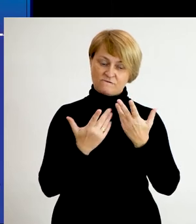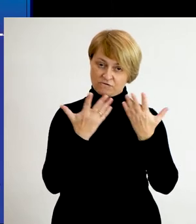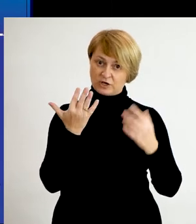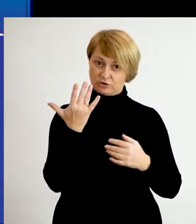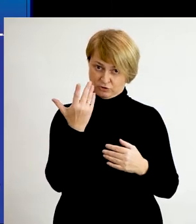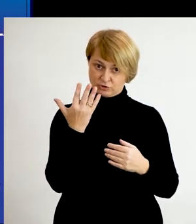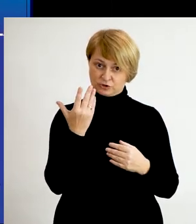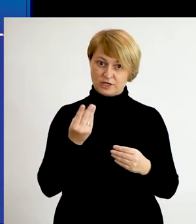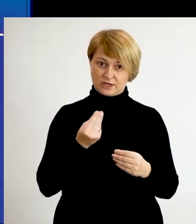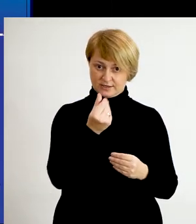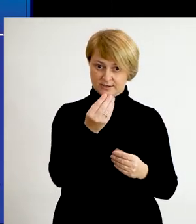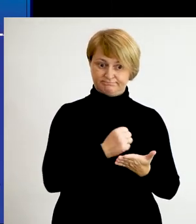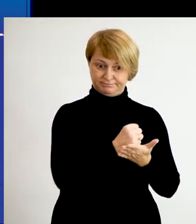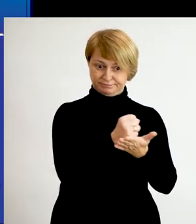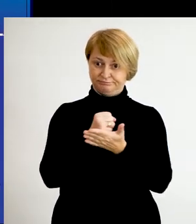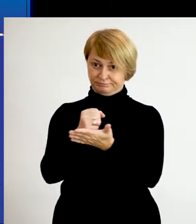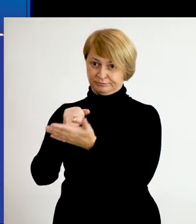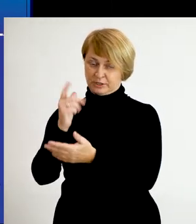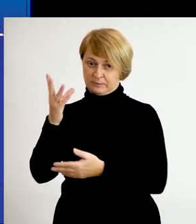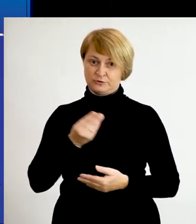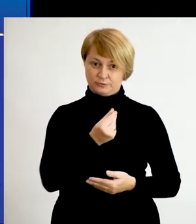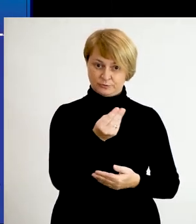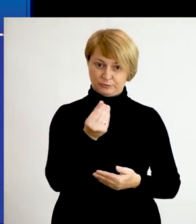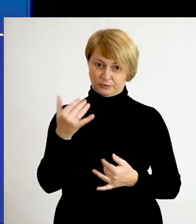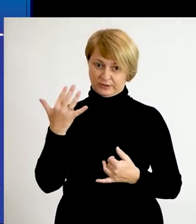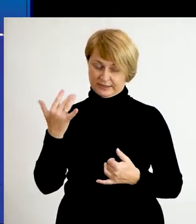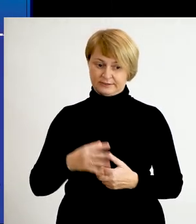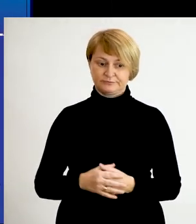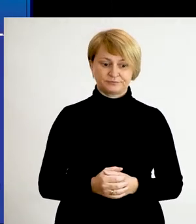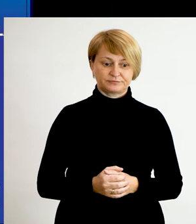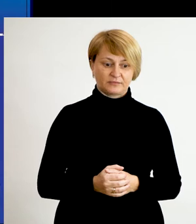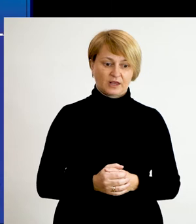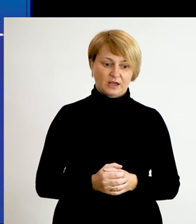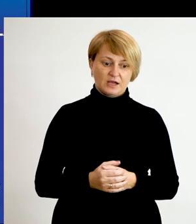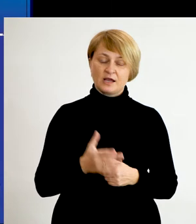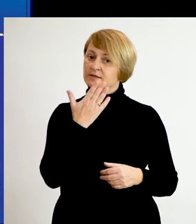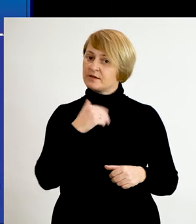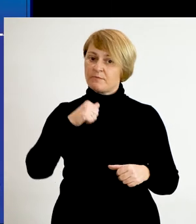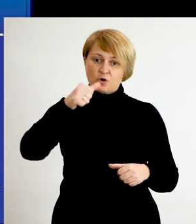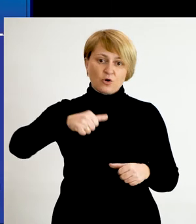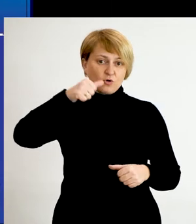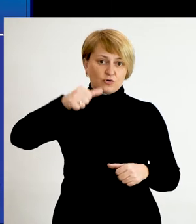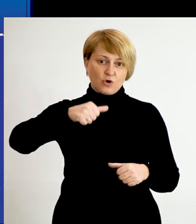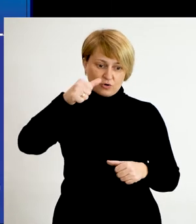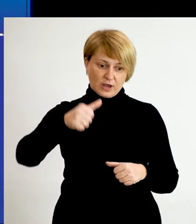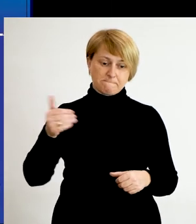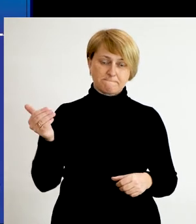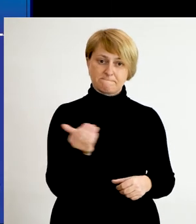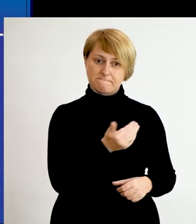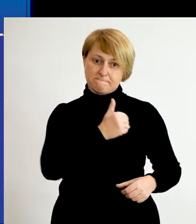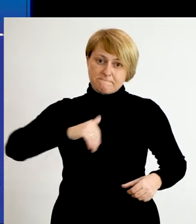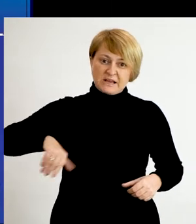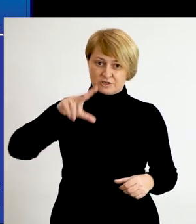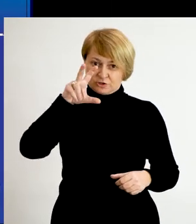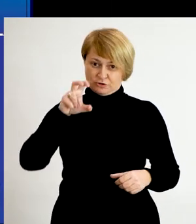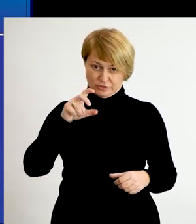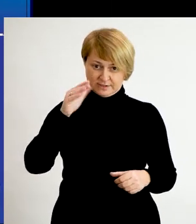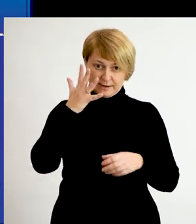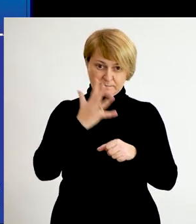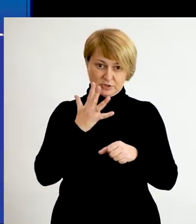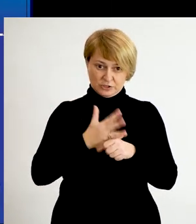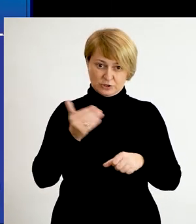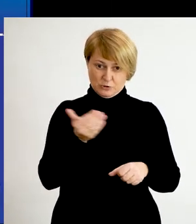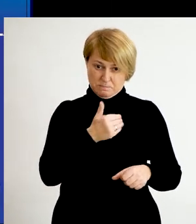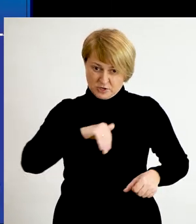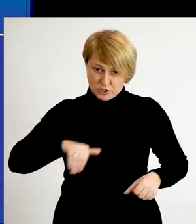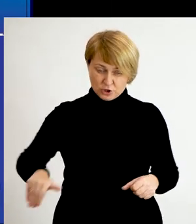wielkość założonych wydatków na przyszły rok. Nie ma wzrostu rok do roku. Jest 1 350 000 000, to